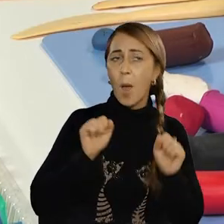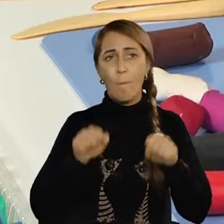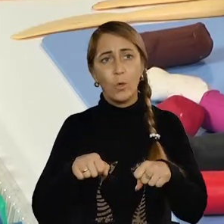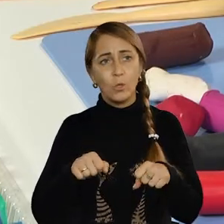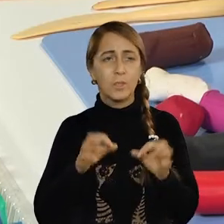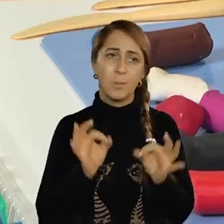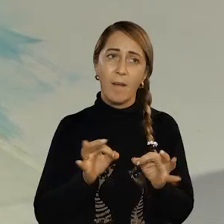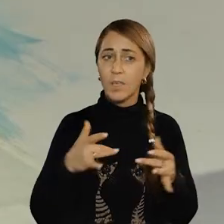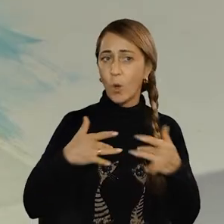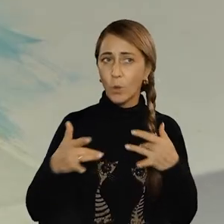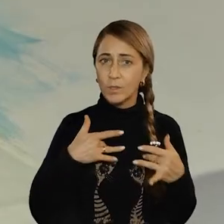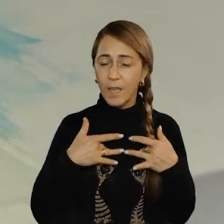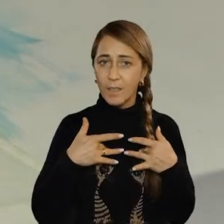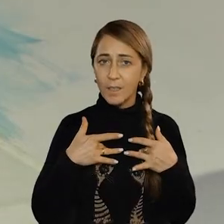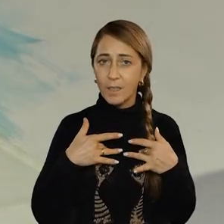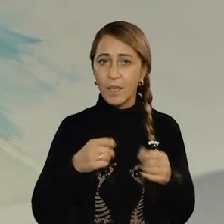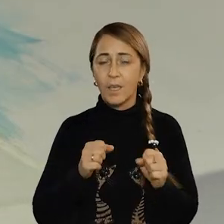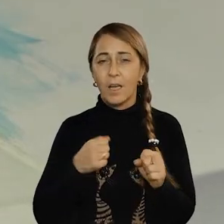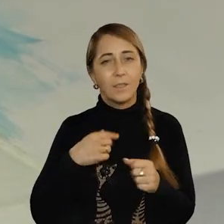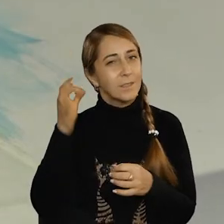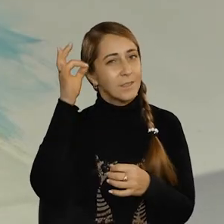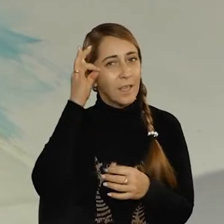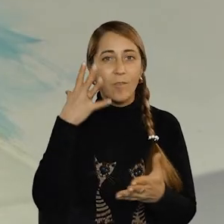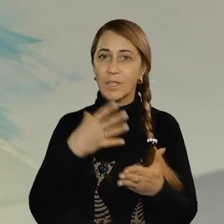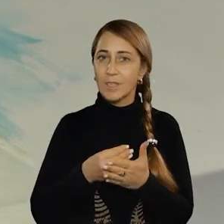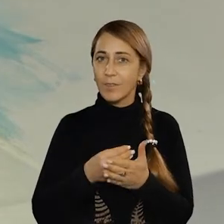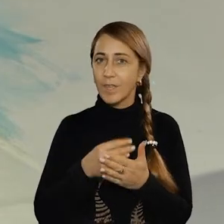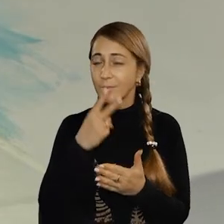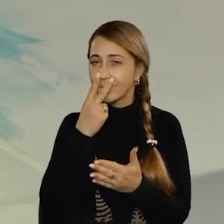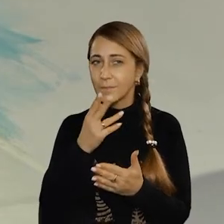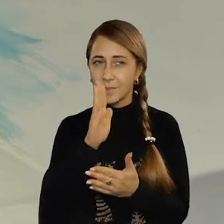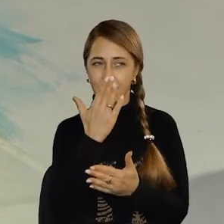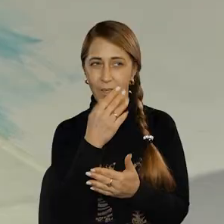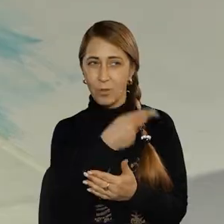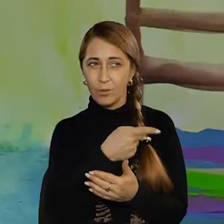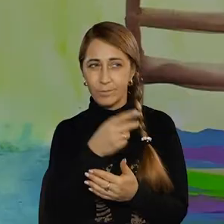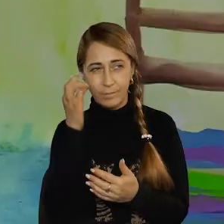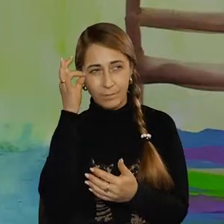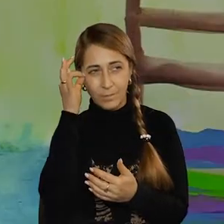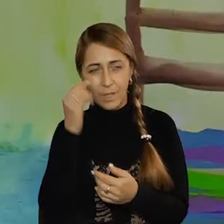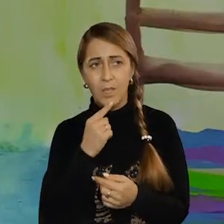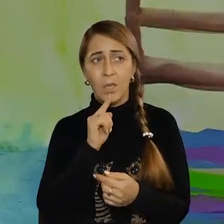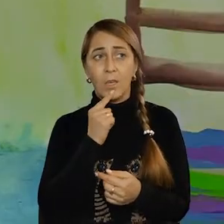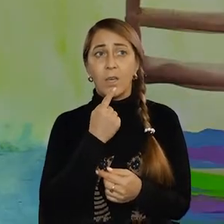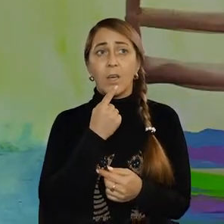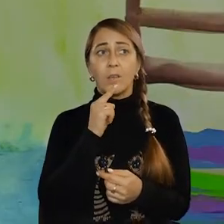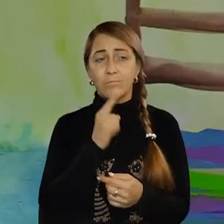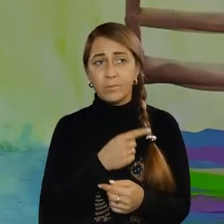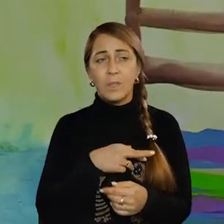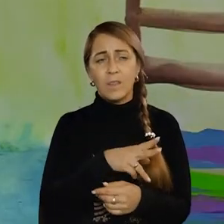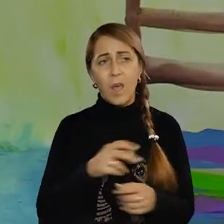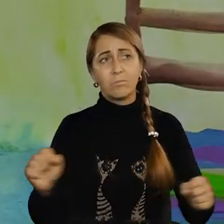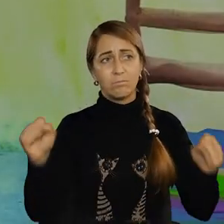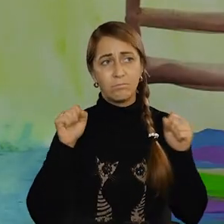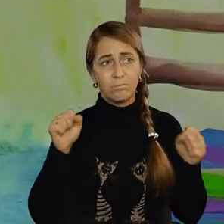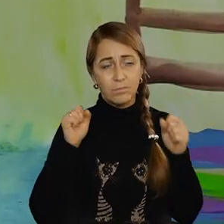і справді концерт». Але згадав своє відображення у дзеркалі і важко зітхнув. «Ходімо до зали»,